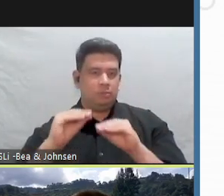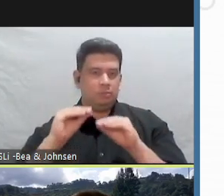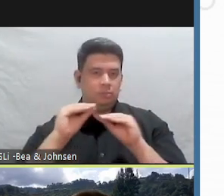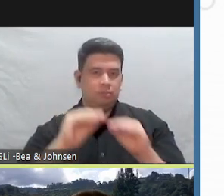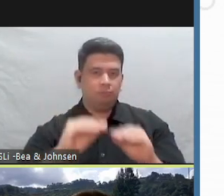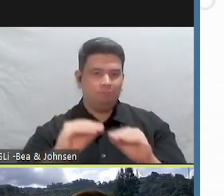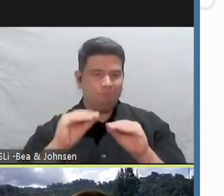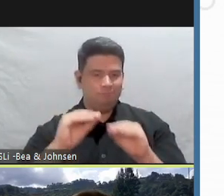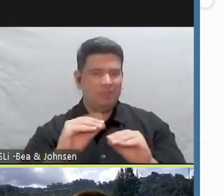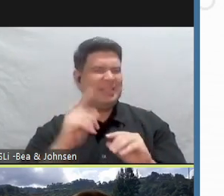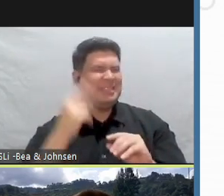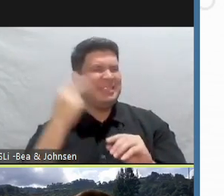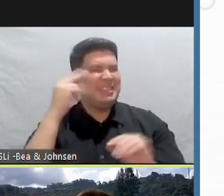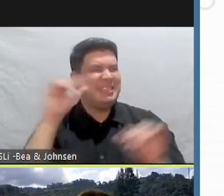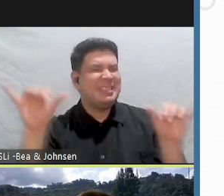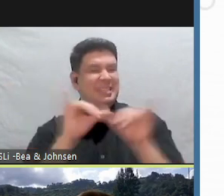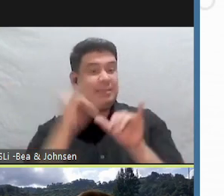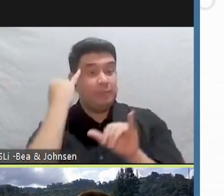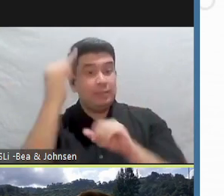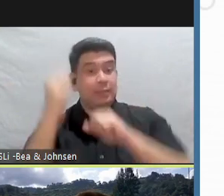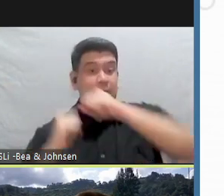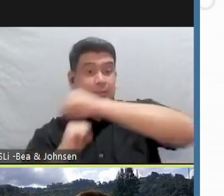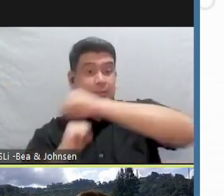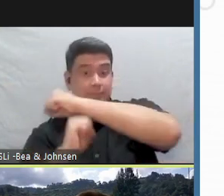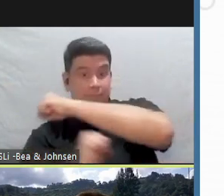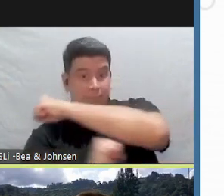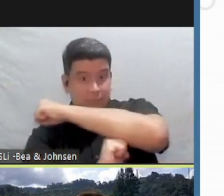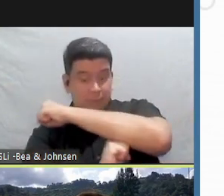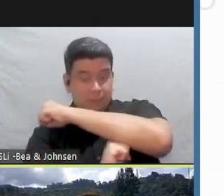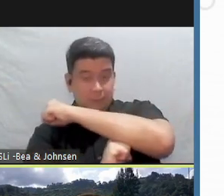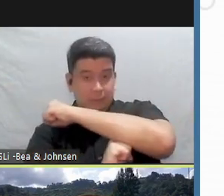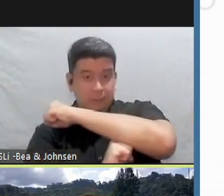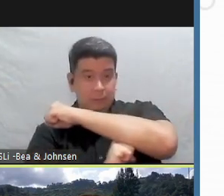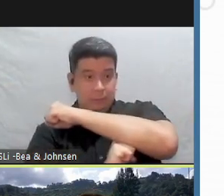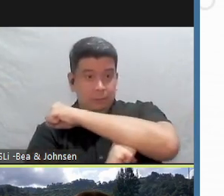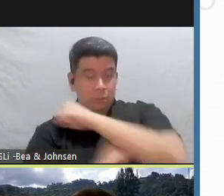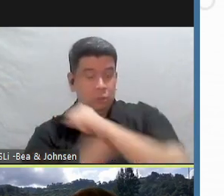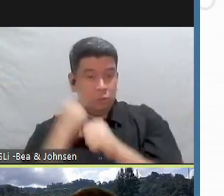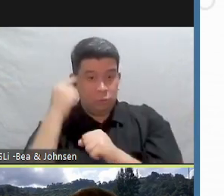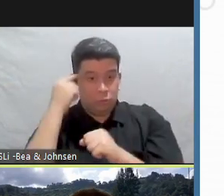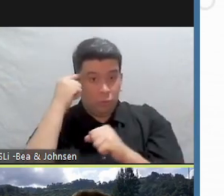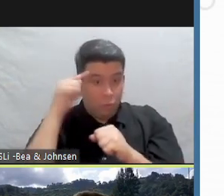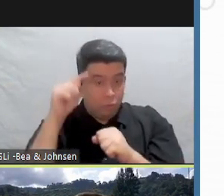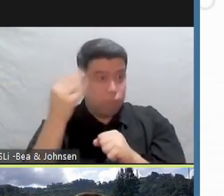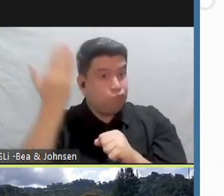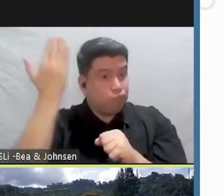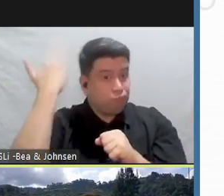bridge. Ito, ano? Noon, akala nila na kailangan magaling ka sa English para mukha kang matalino.